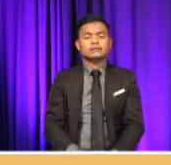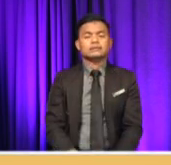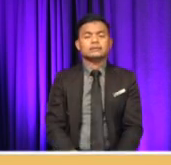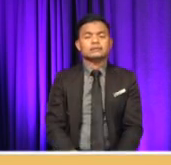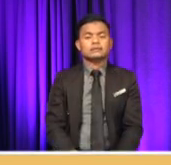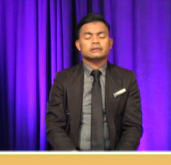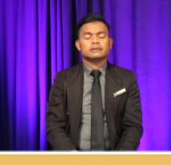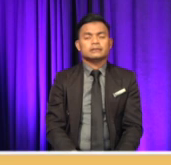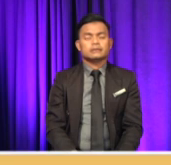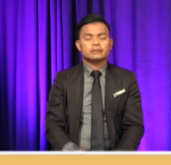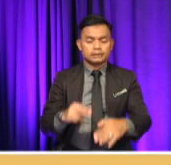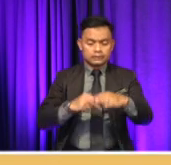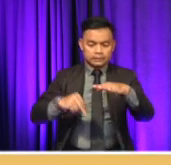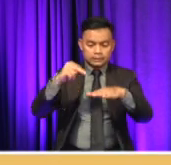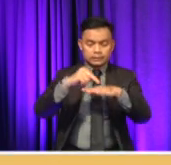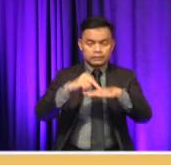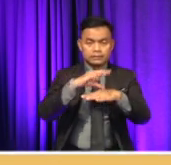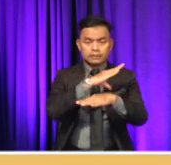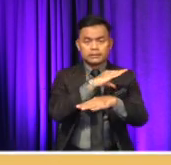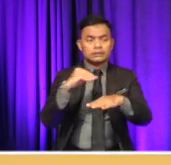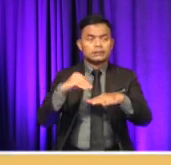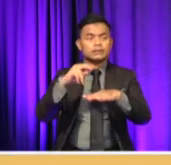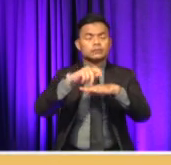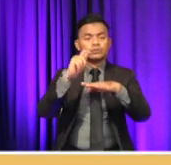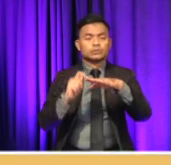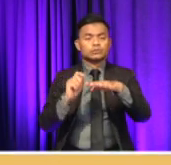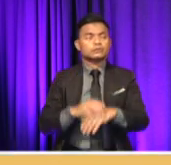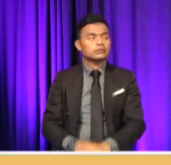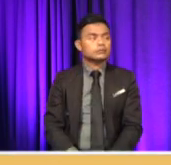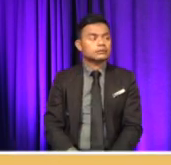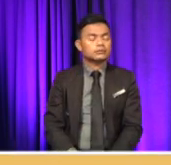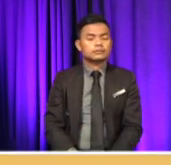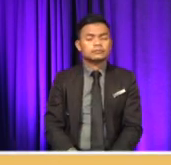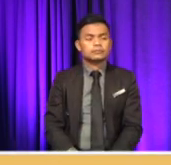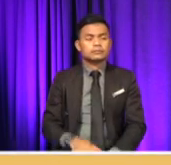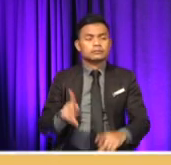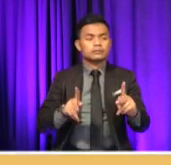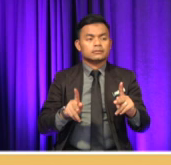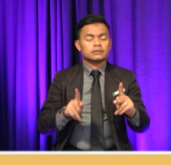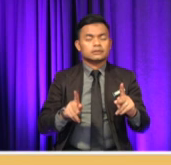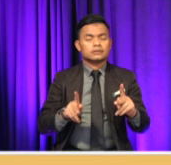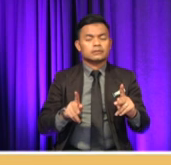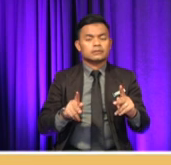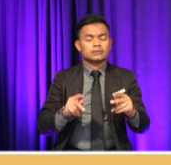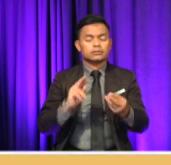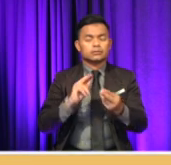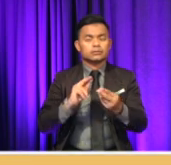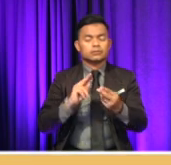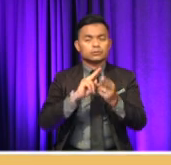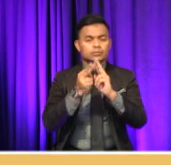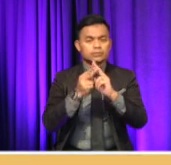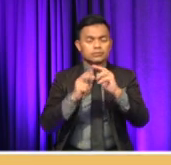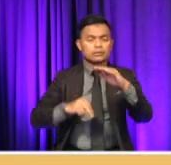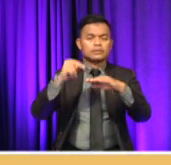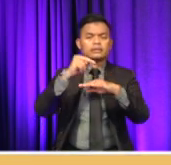naik Oke dan lagi satu adalah pengubah injak turun Oke kalau pengubahan incak naik ini dia punya eee